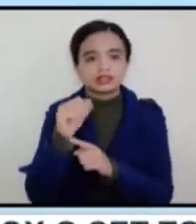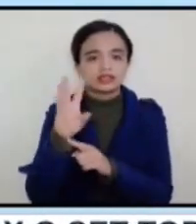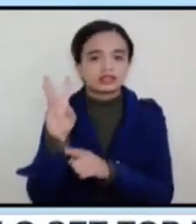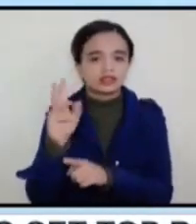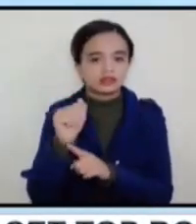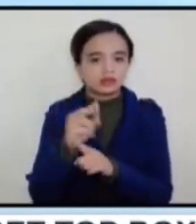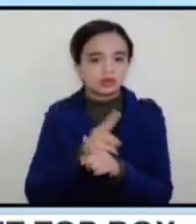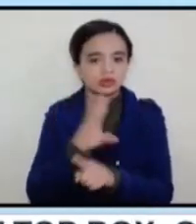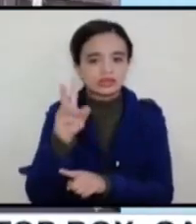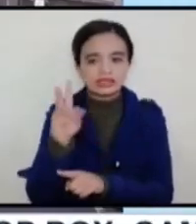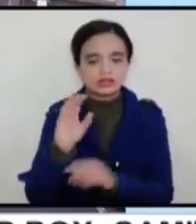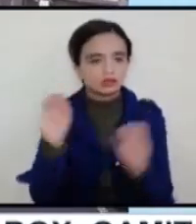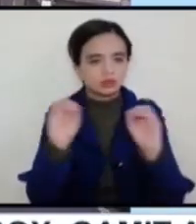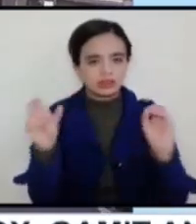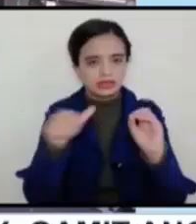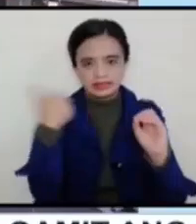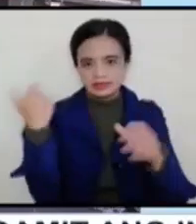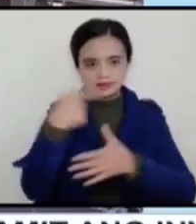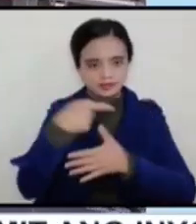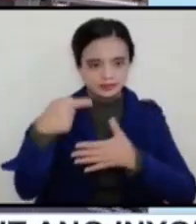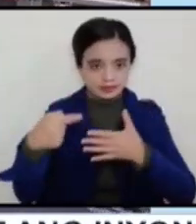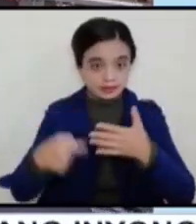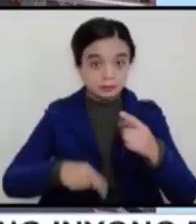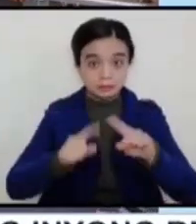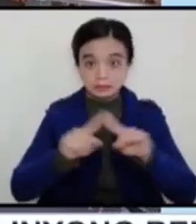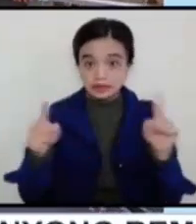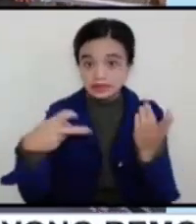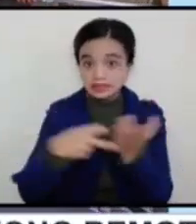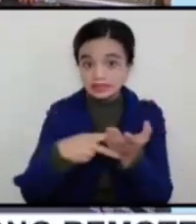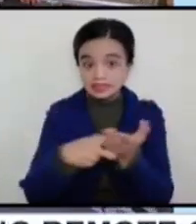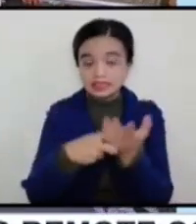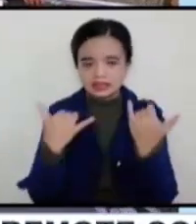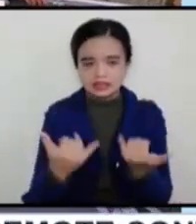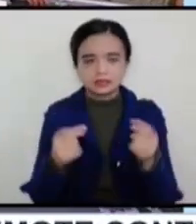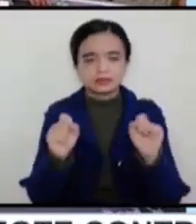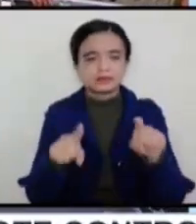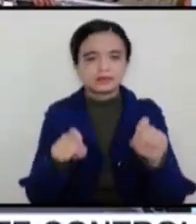detalye tungkol sa concert, pero ang tickets ay on sale na sa August 10.